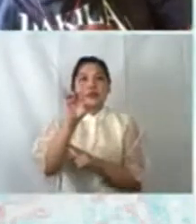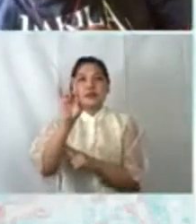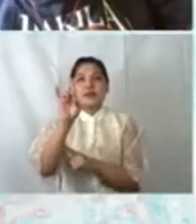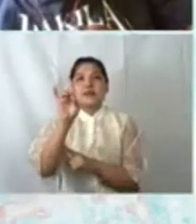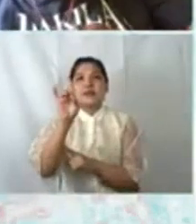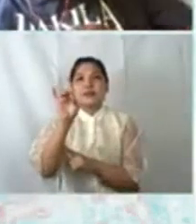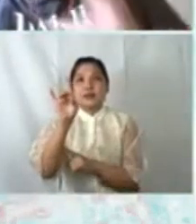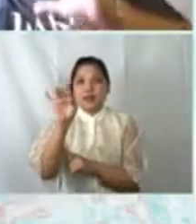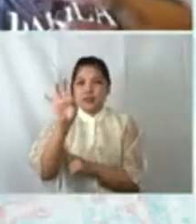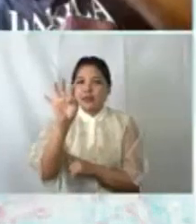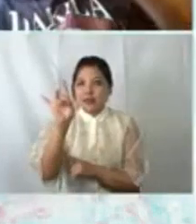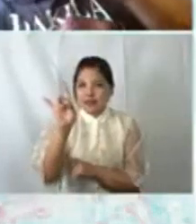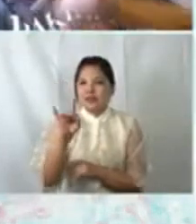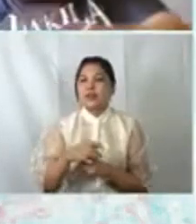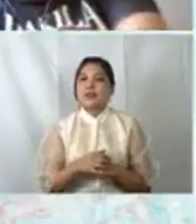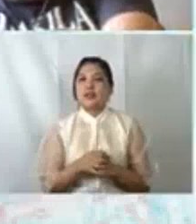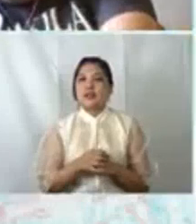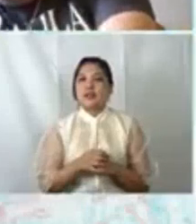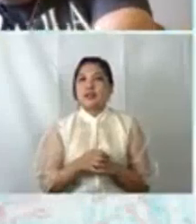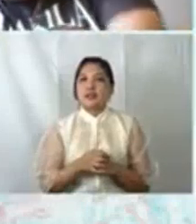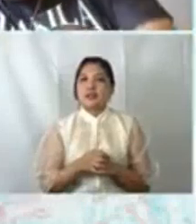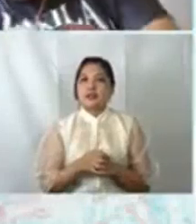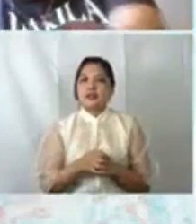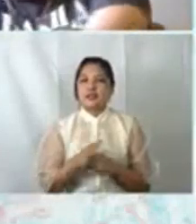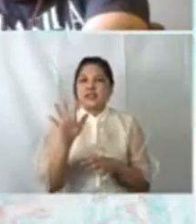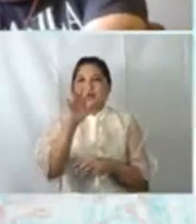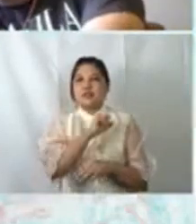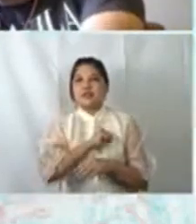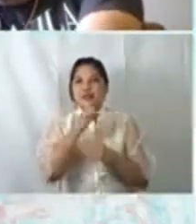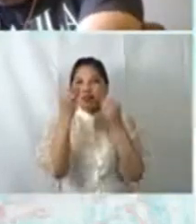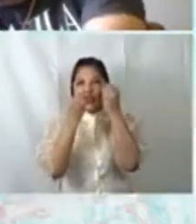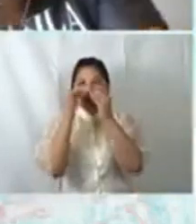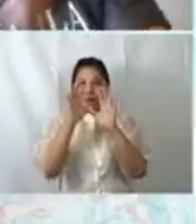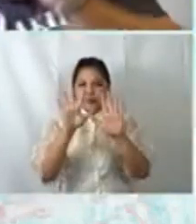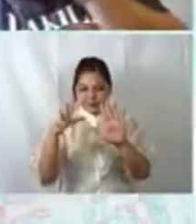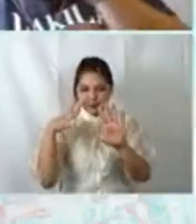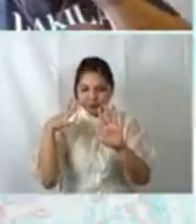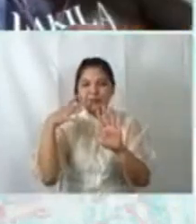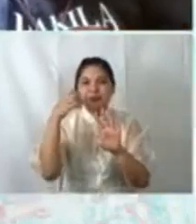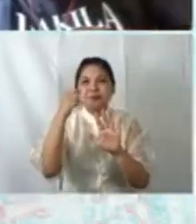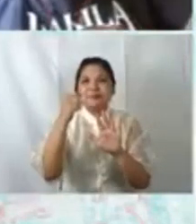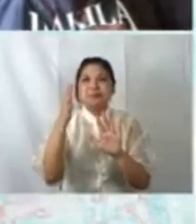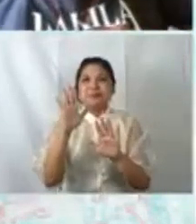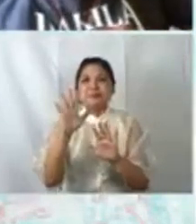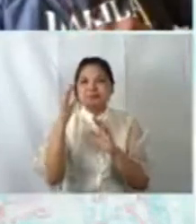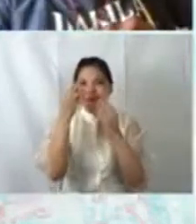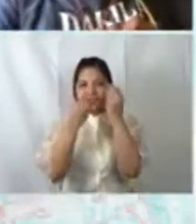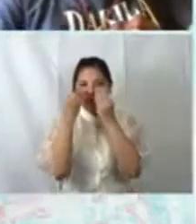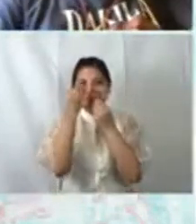May 1, 1898, sorry. Yan, nalito na rin ako, no? Oo, nalito na ako. So,